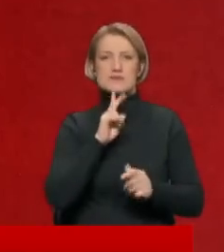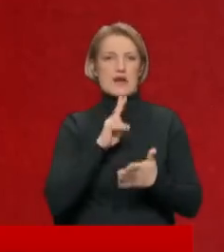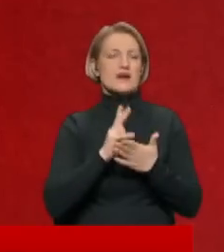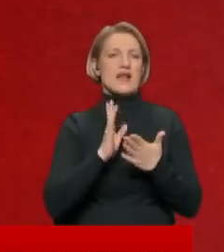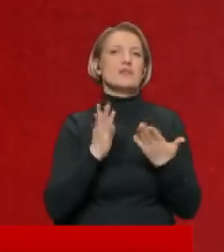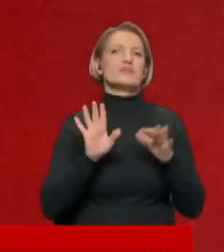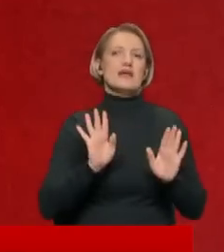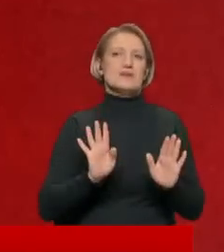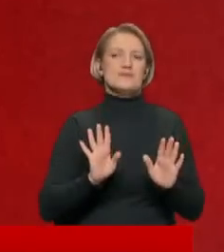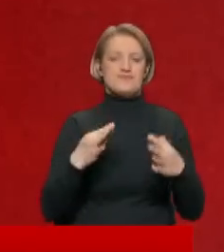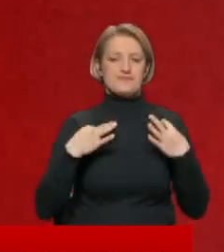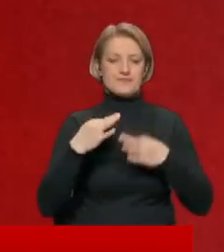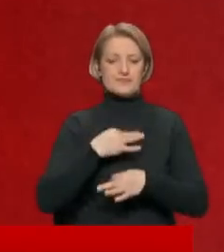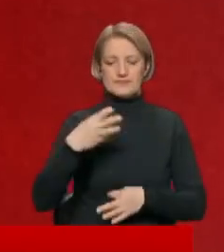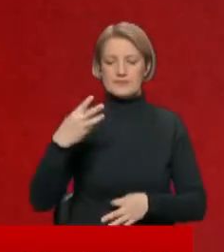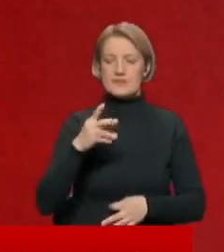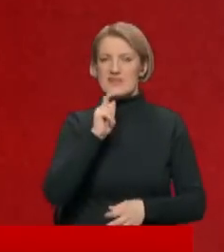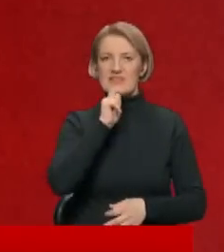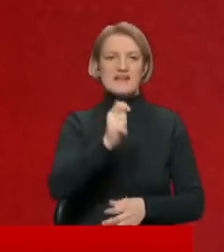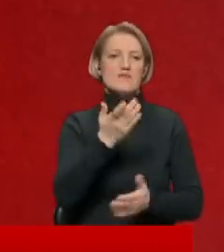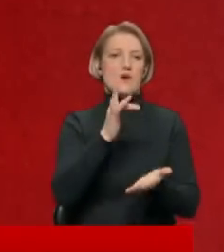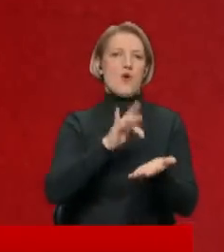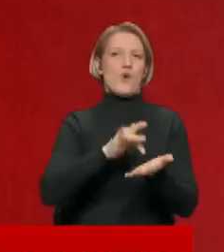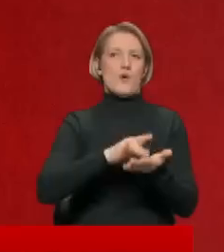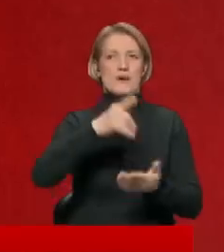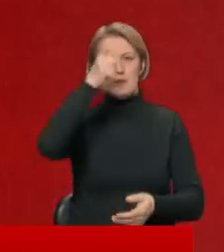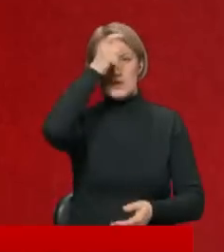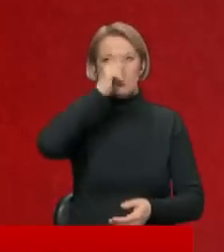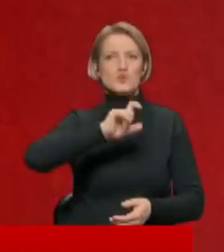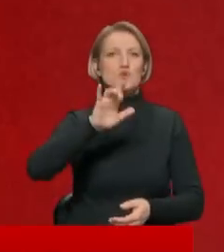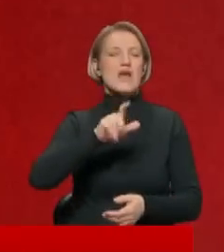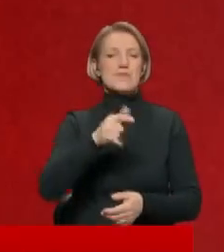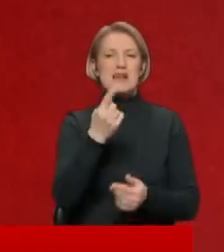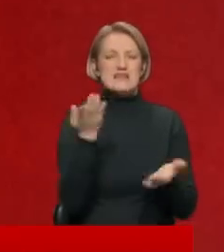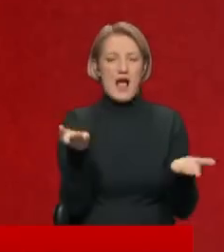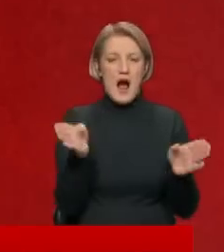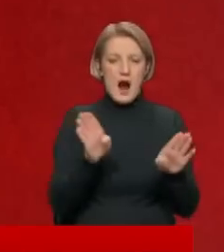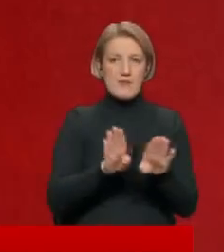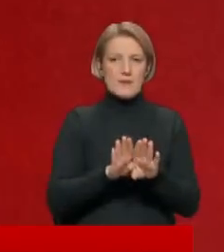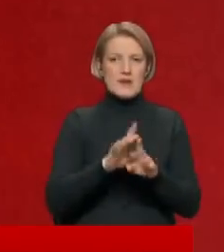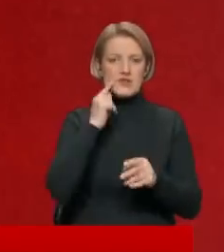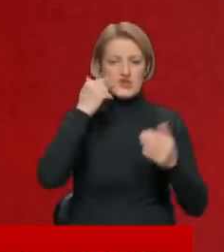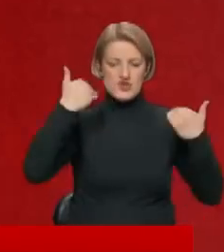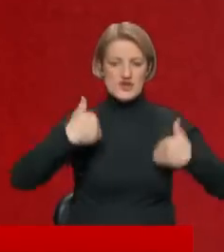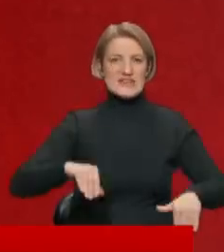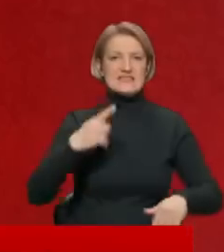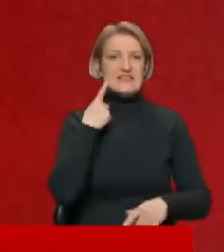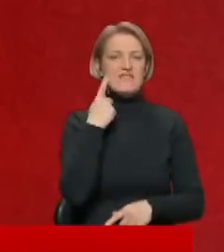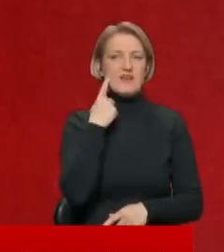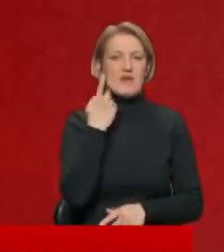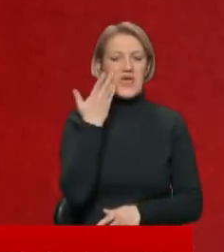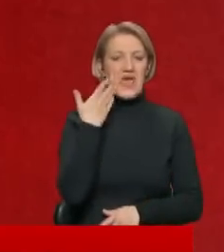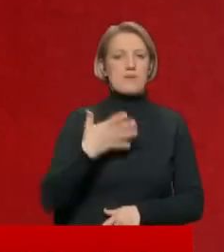değil sayın Erdoğan'ın teklifi ortada Sayın Erdoğan Türkiye'yi biraz daha içe kapatarak bir şahıs Devleti haline getirmiş